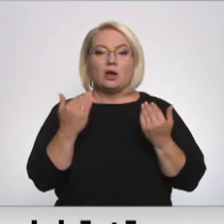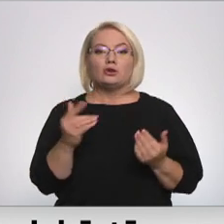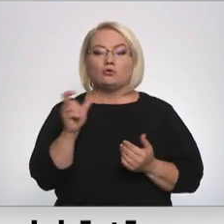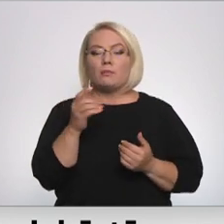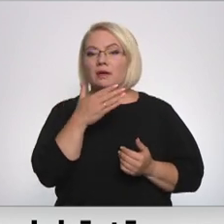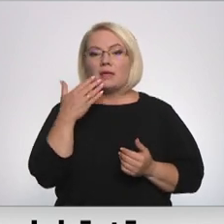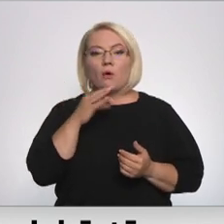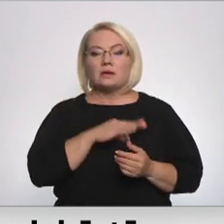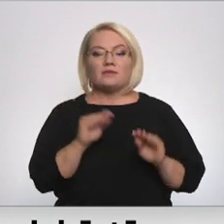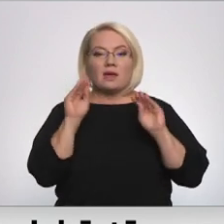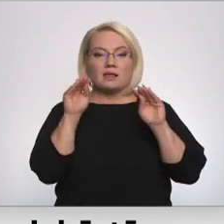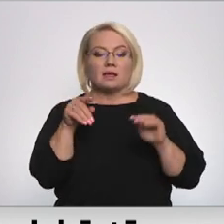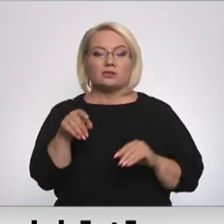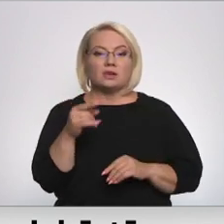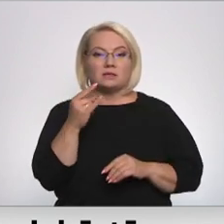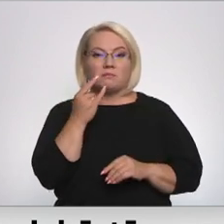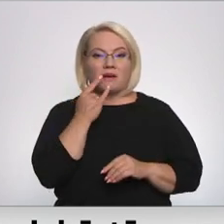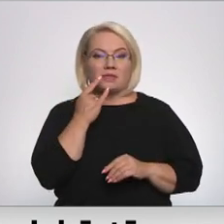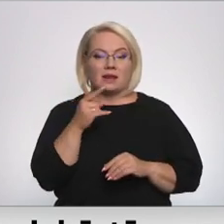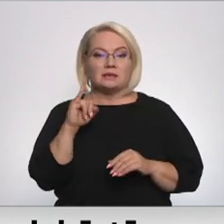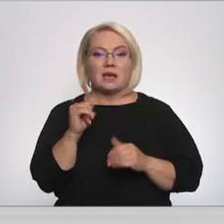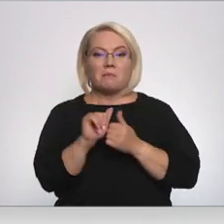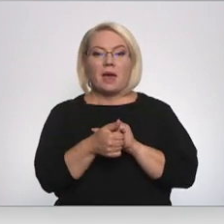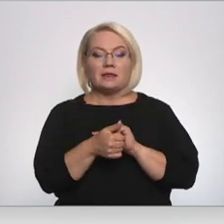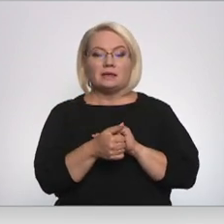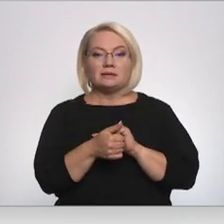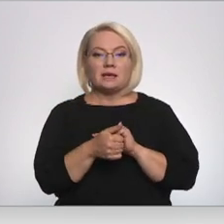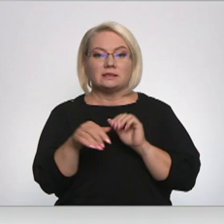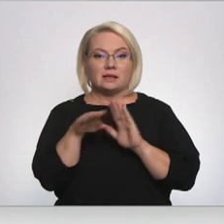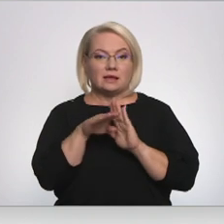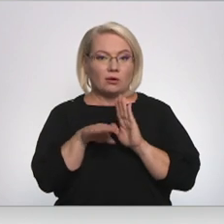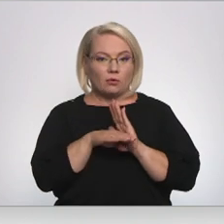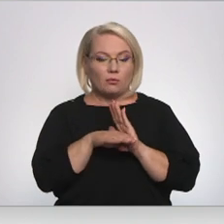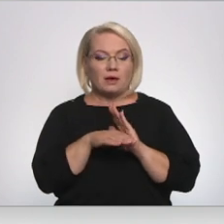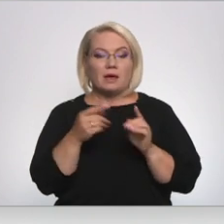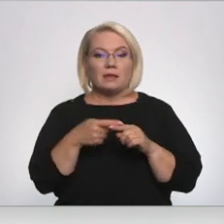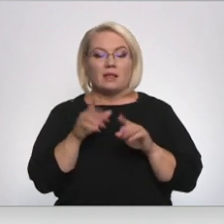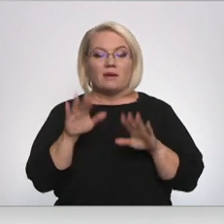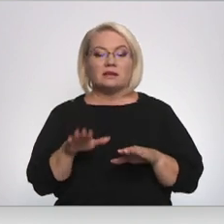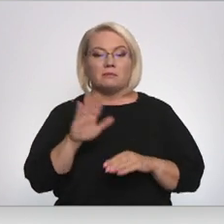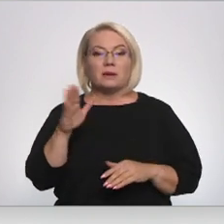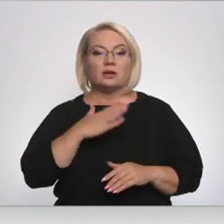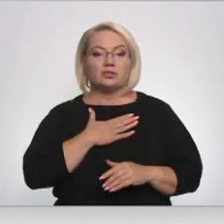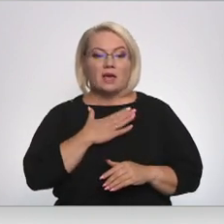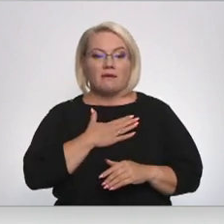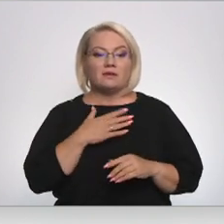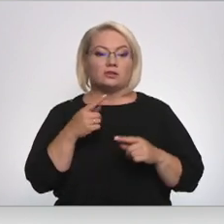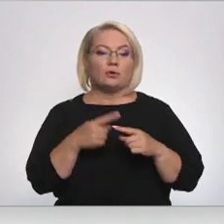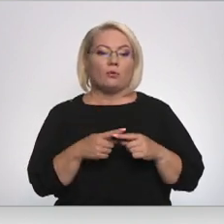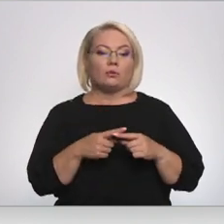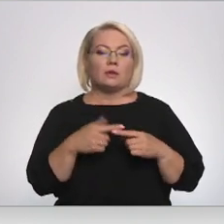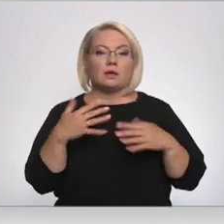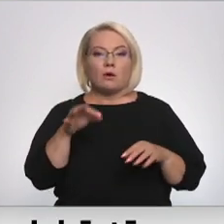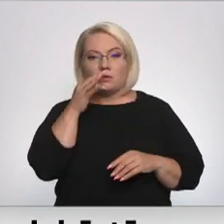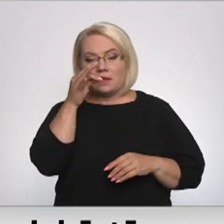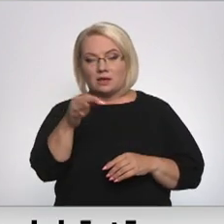likt šīs baterijas. Ja, ja mainīsies likumdošana, un mēs arī varēsim kaut ko priekš sevis, un, kā jau teicu,